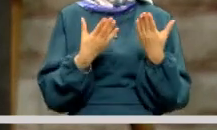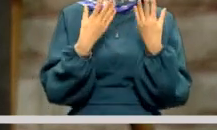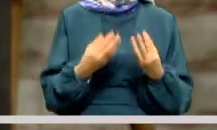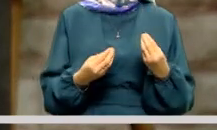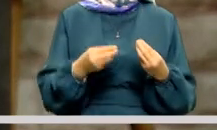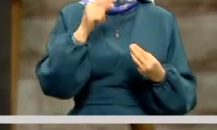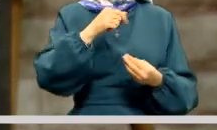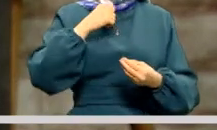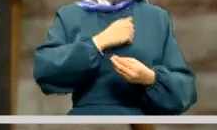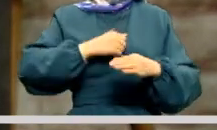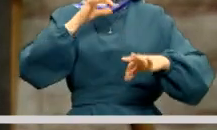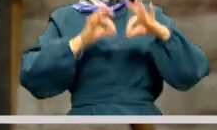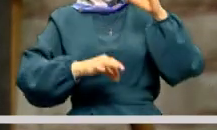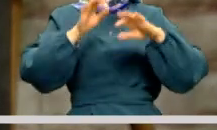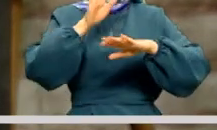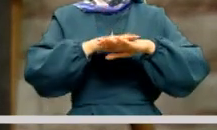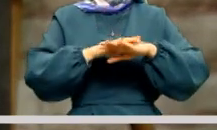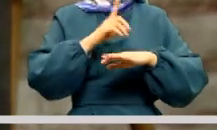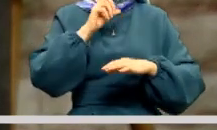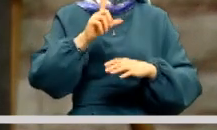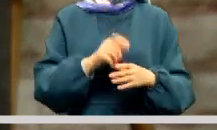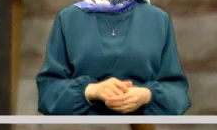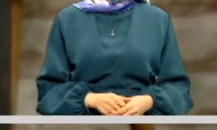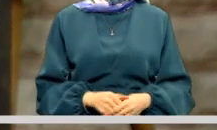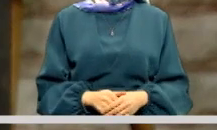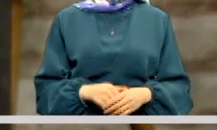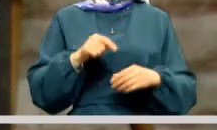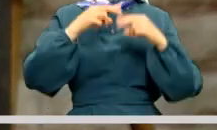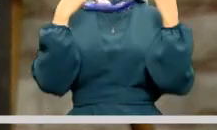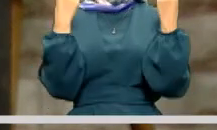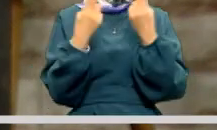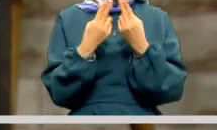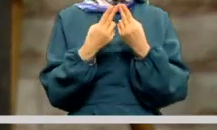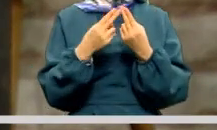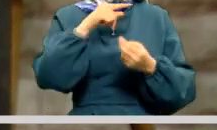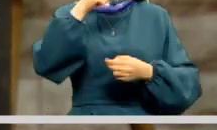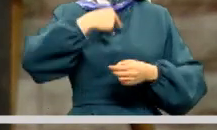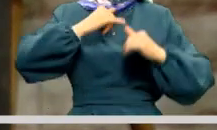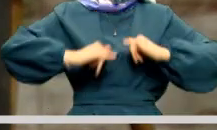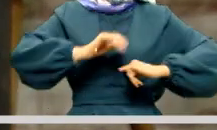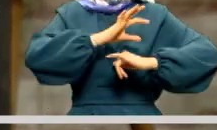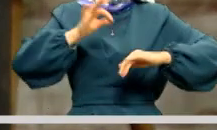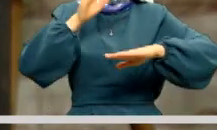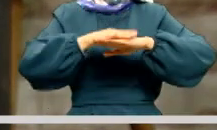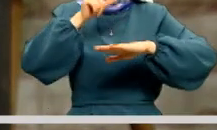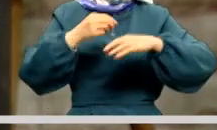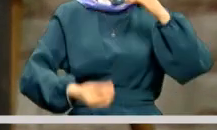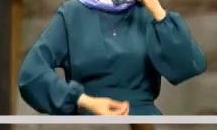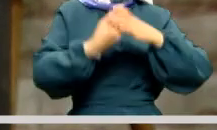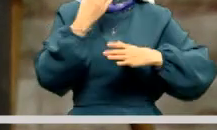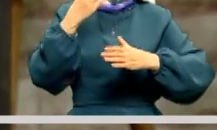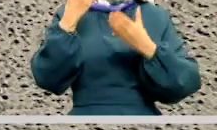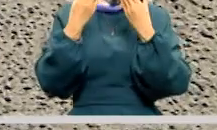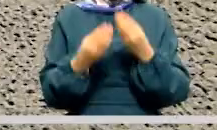Ama bu Öfkeyi kontrol etmemiz gerekiyor mu iş dünyamızdaki bizi rahatsız edecek o yaratılışımıza yerleştirilen